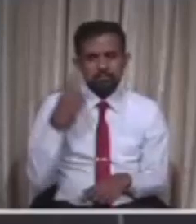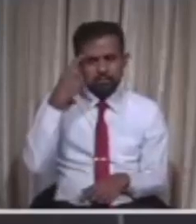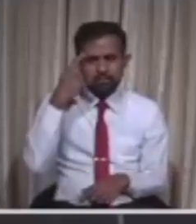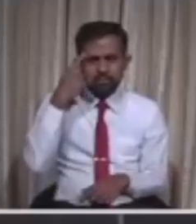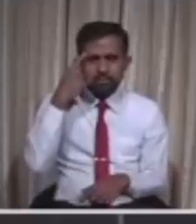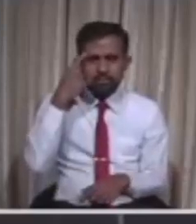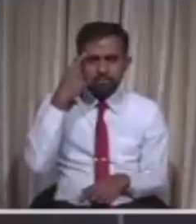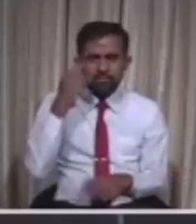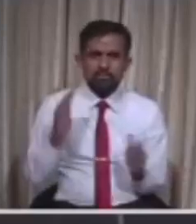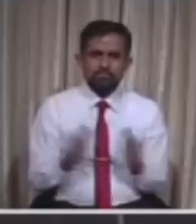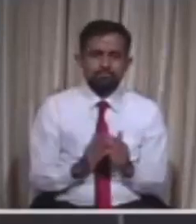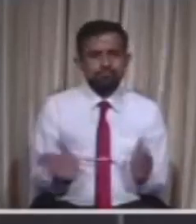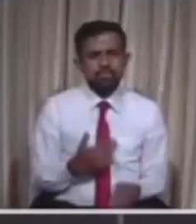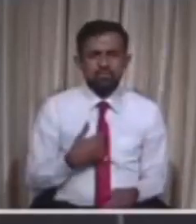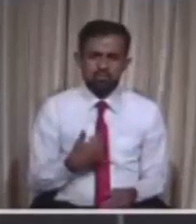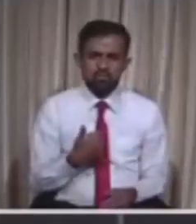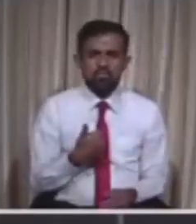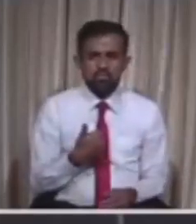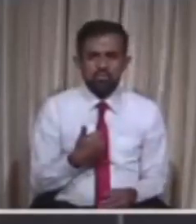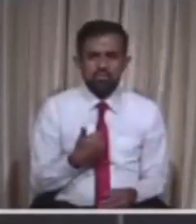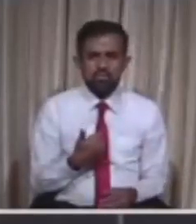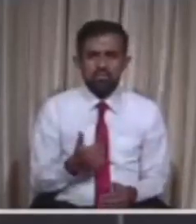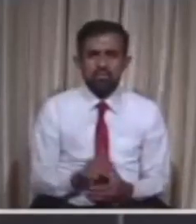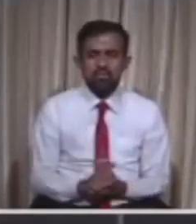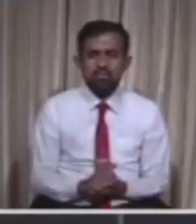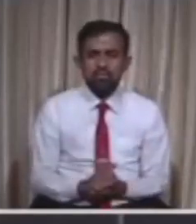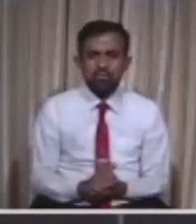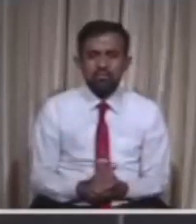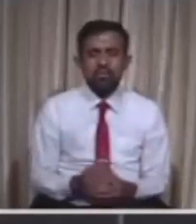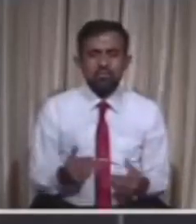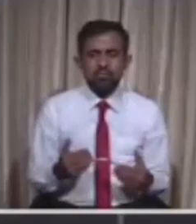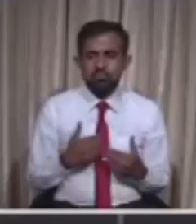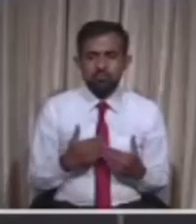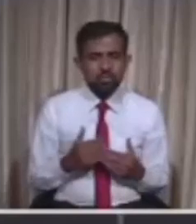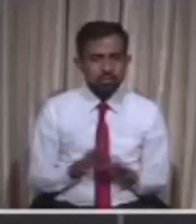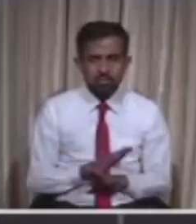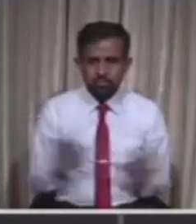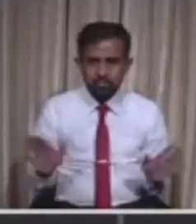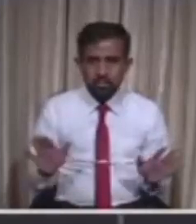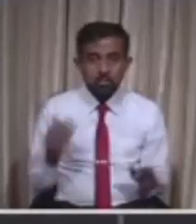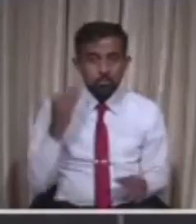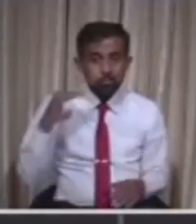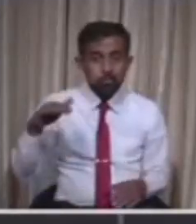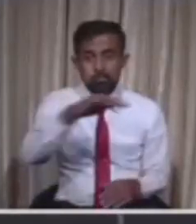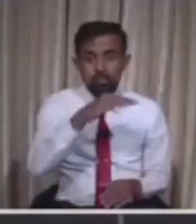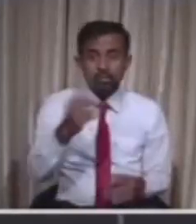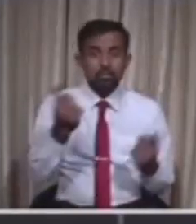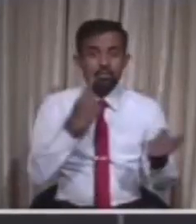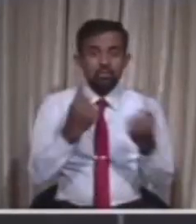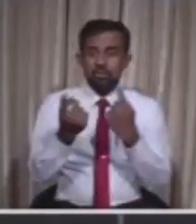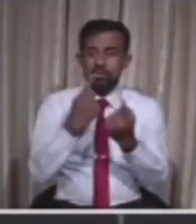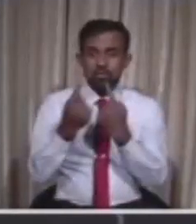වෙලාවකට ගෙදර ගියා නම් ඉවරයි කියලා කරන්න බැරි. හැබැයි මම ඒක කරන්නේ නැහැ. මොකද ජනතාවගෙන් ඉල්ලීමක් තියෙනවා.